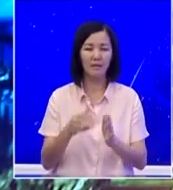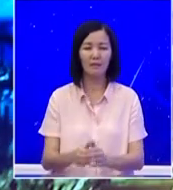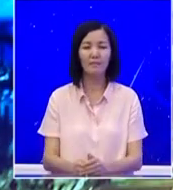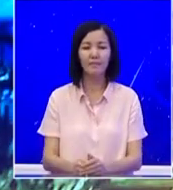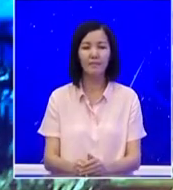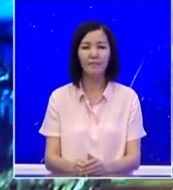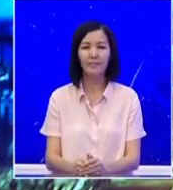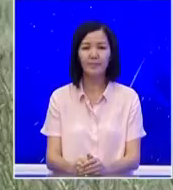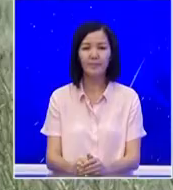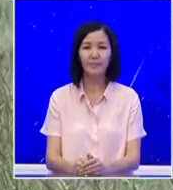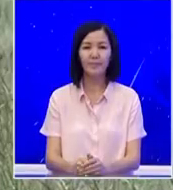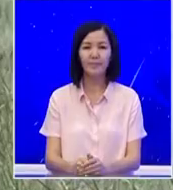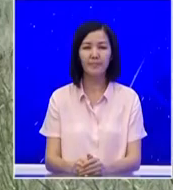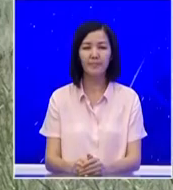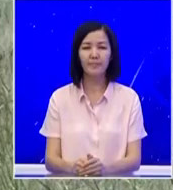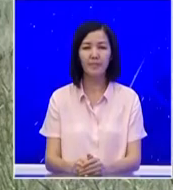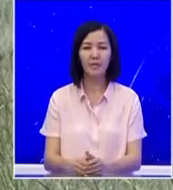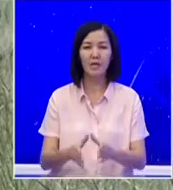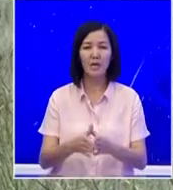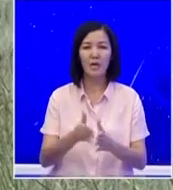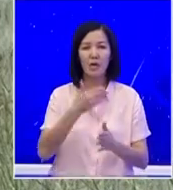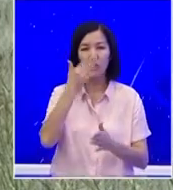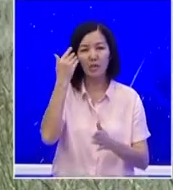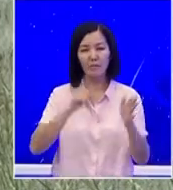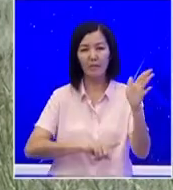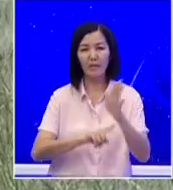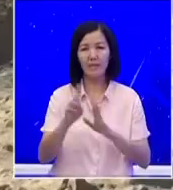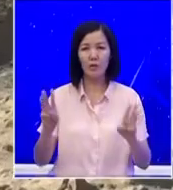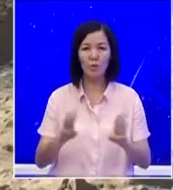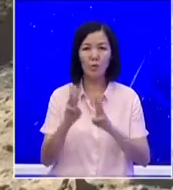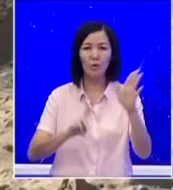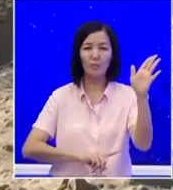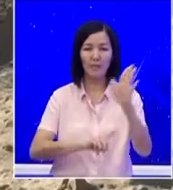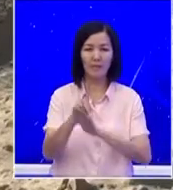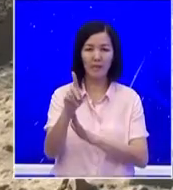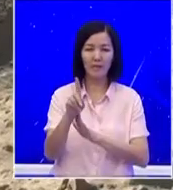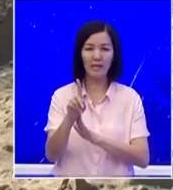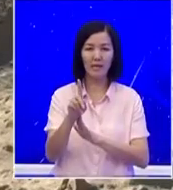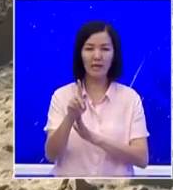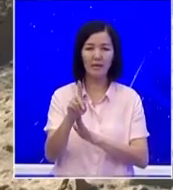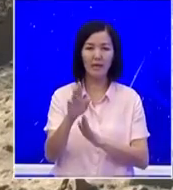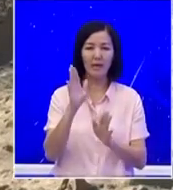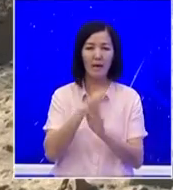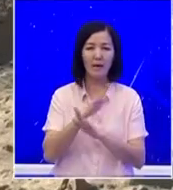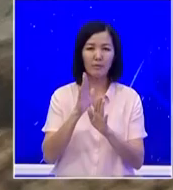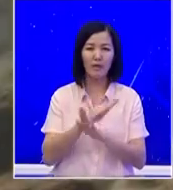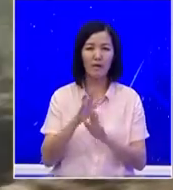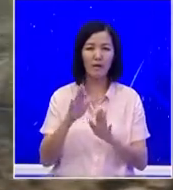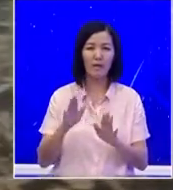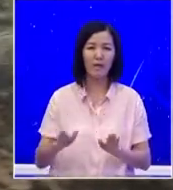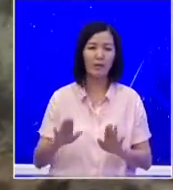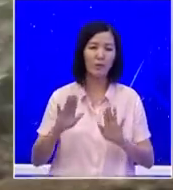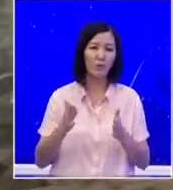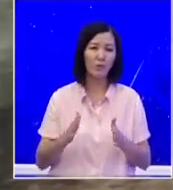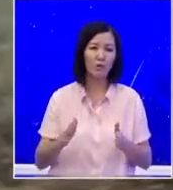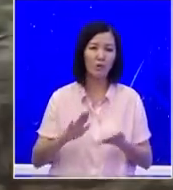келген. Жаз шықты, өрт көбейді. Тілсіз жаудан сақтанудың амалын Қапшағай қалалық төтенше жағдайлар бөлімі